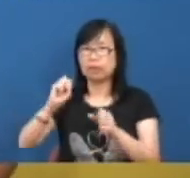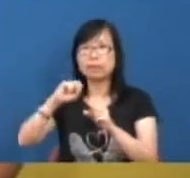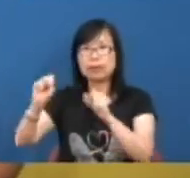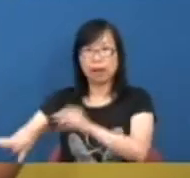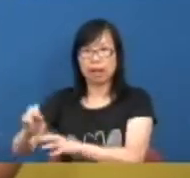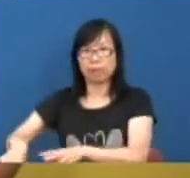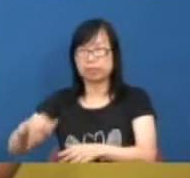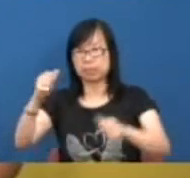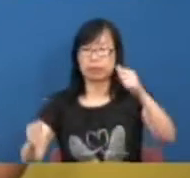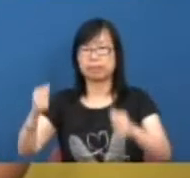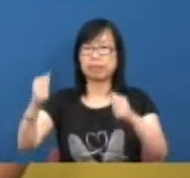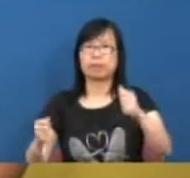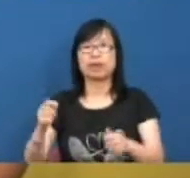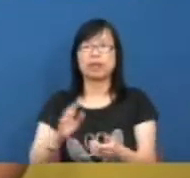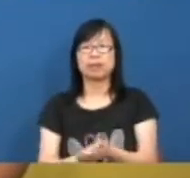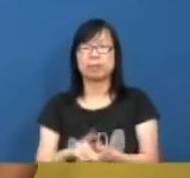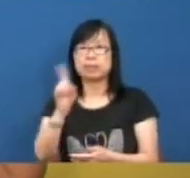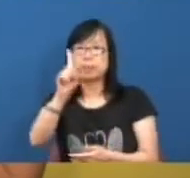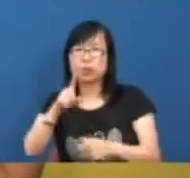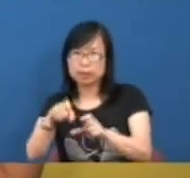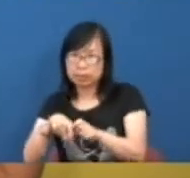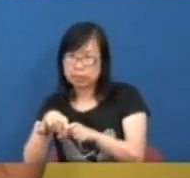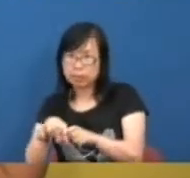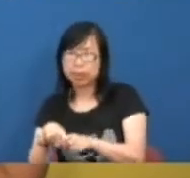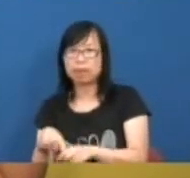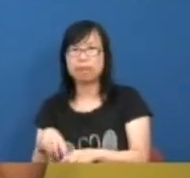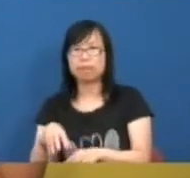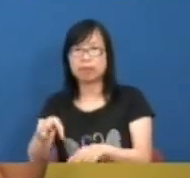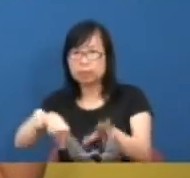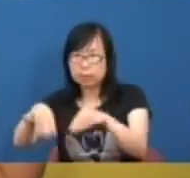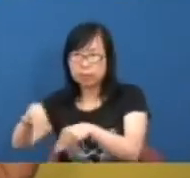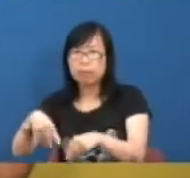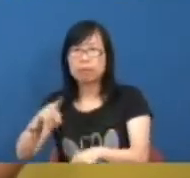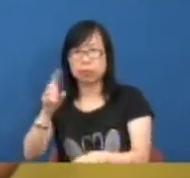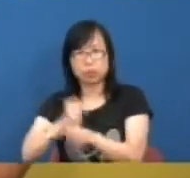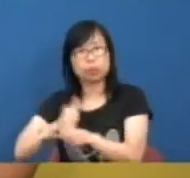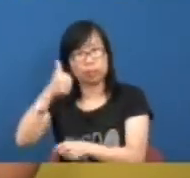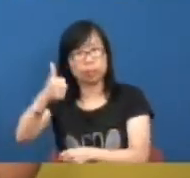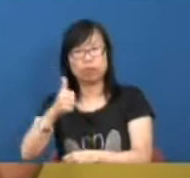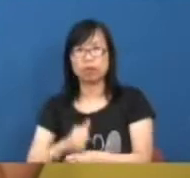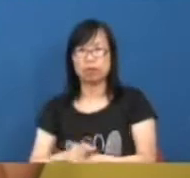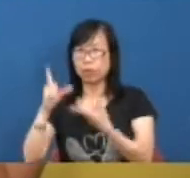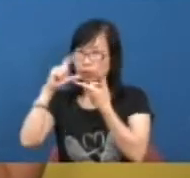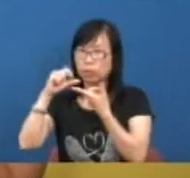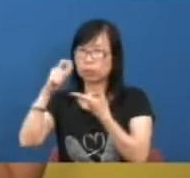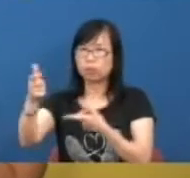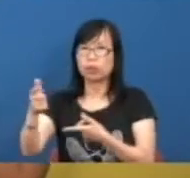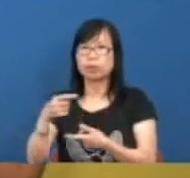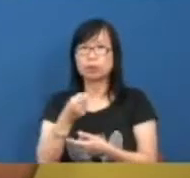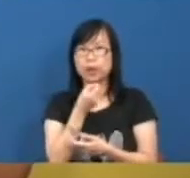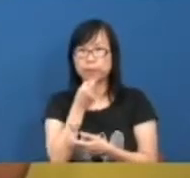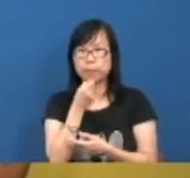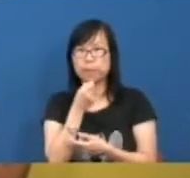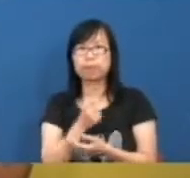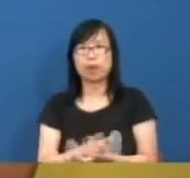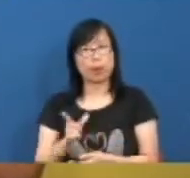點樣去收集啦，同埋用咩日子啊。咁其實佢哋做得好好喎咁另外咧，我哋影咗出嚟咧，佢哋都好樂意，佢哋都好